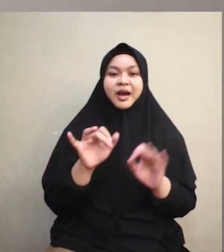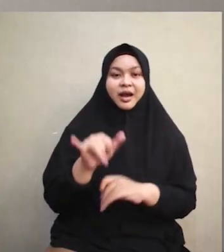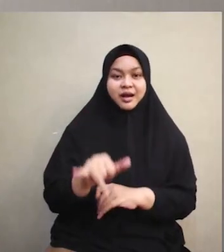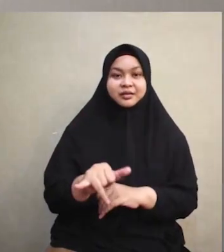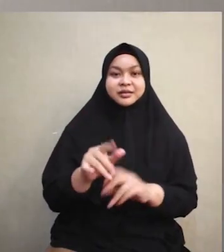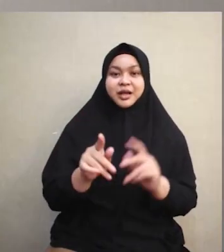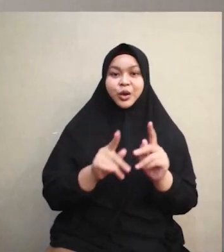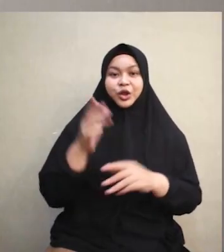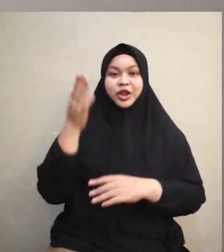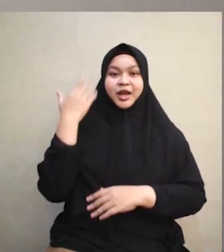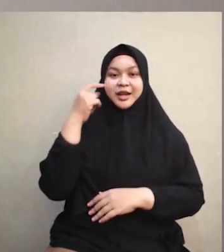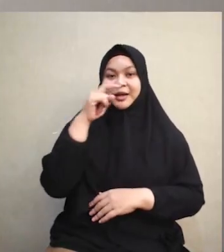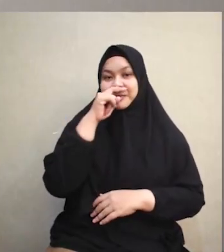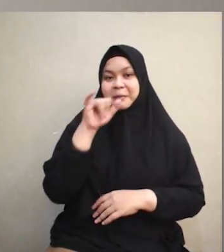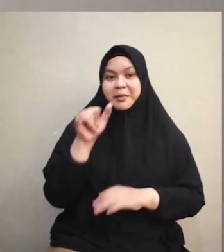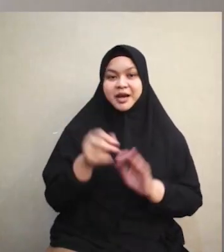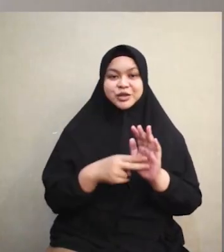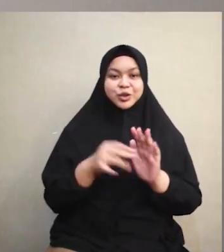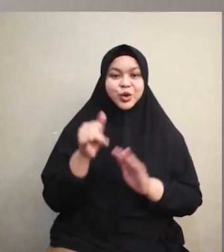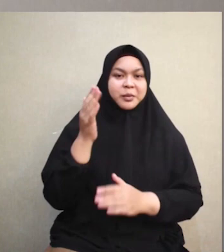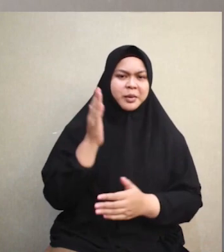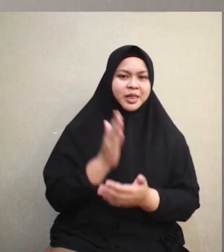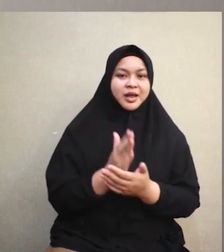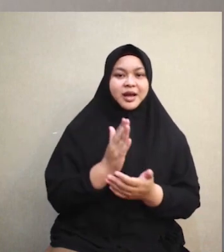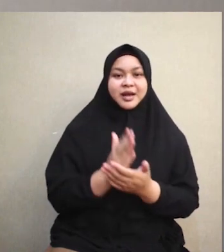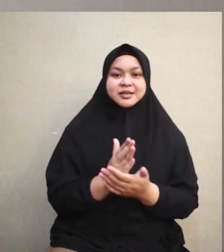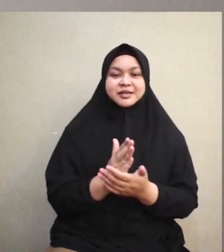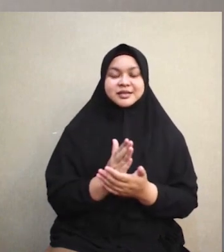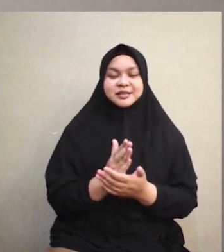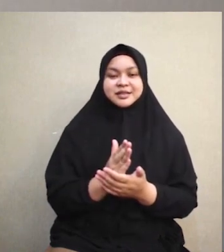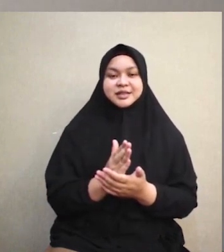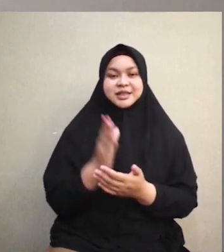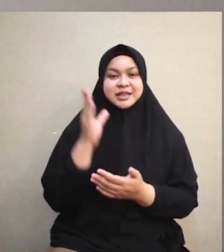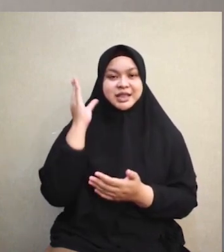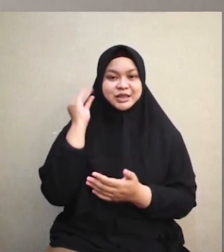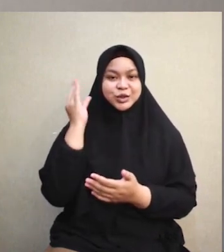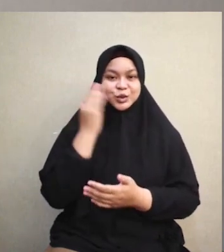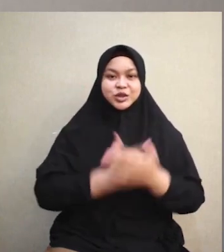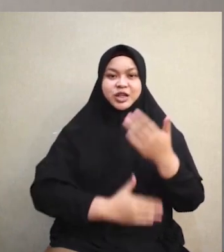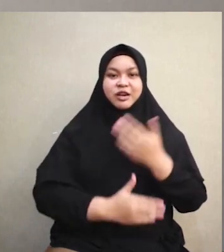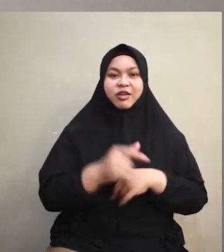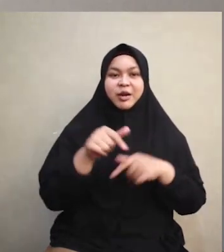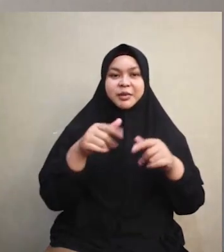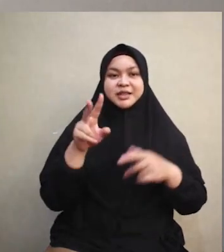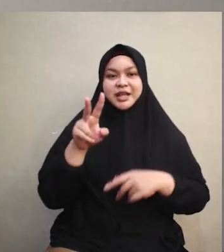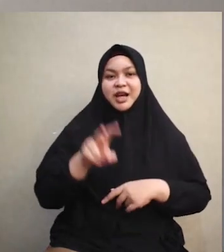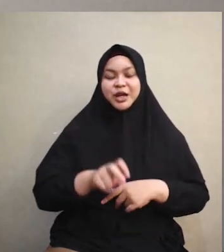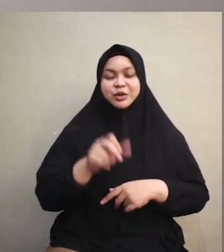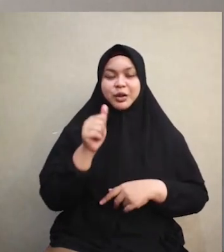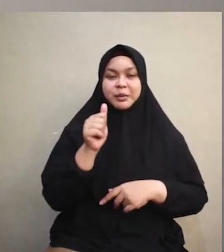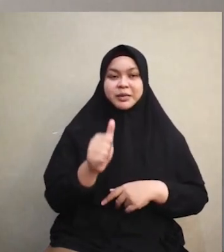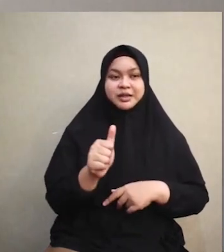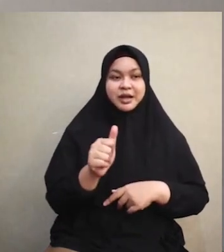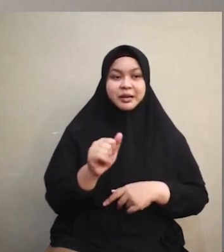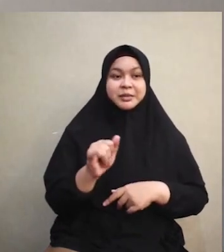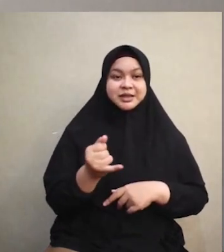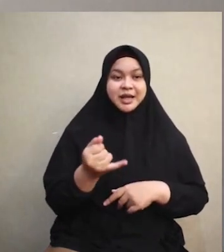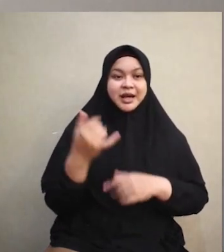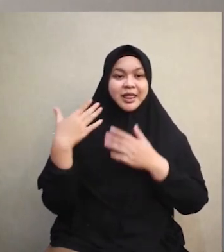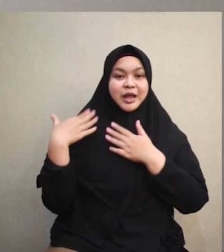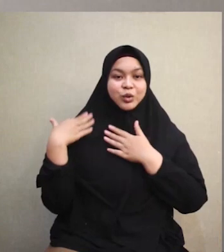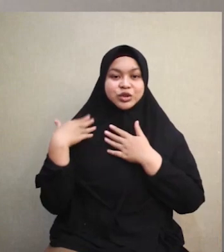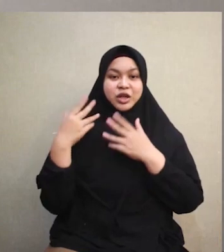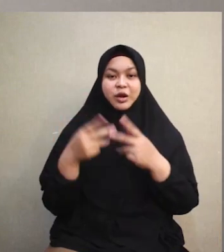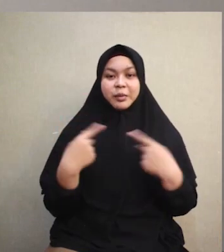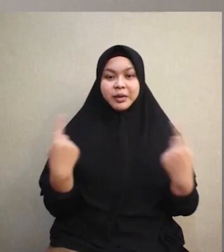kalau tadi Mas Joni mempertegas bahwa isu disabilitas Ini seharusnya menjadi tanggung jawab